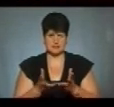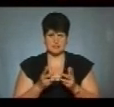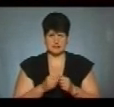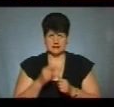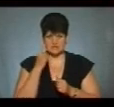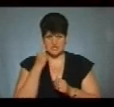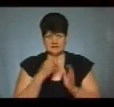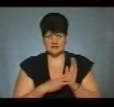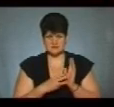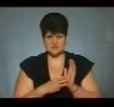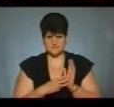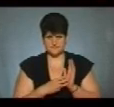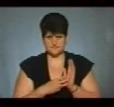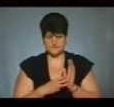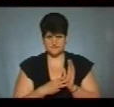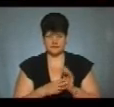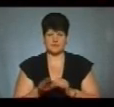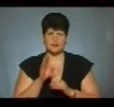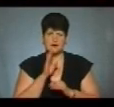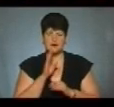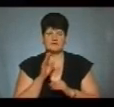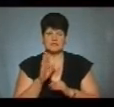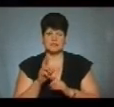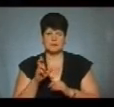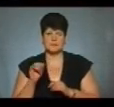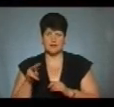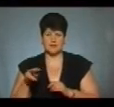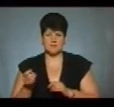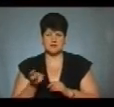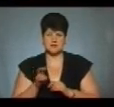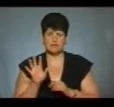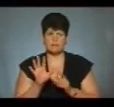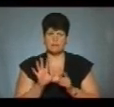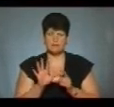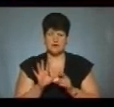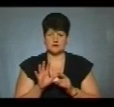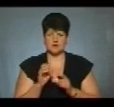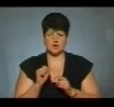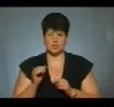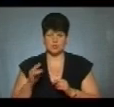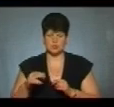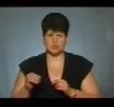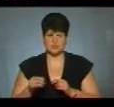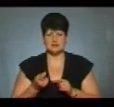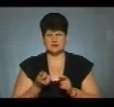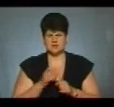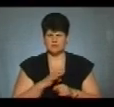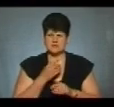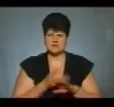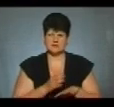80. Абітурієнтка Валентина Білах прийшла у п'яту аудиторію за чернеткою. Трішки були складні